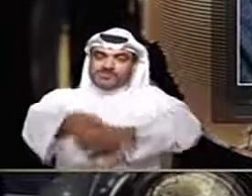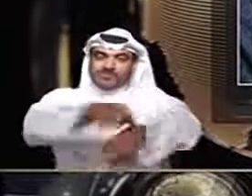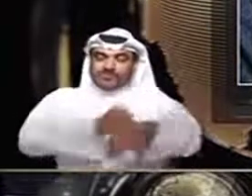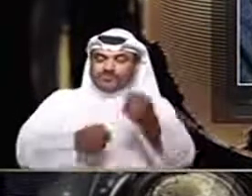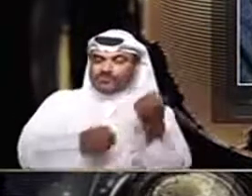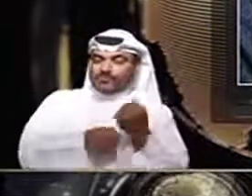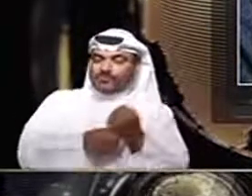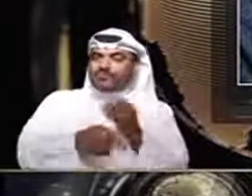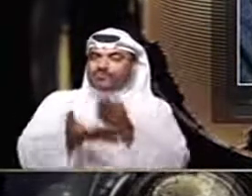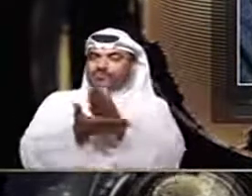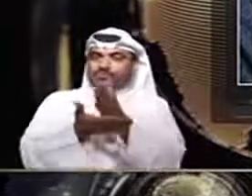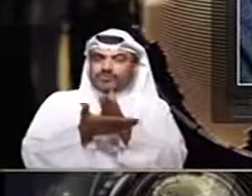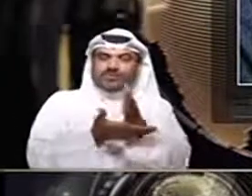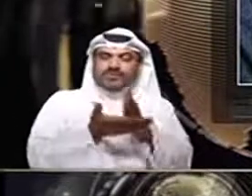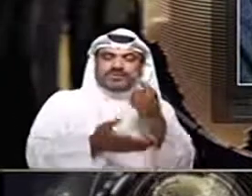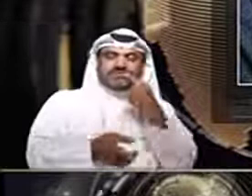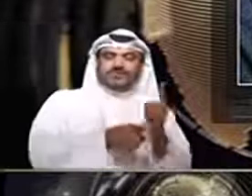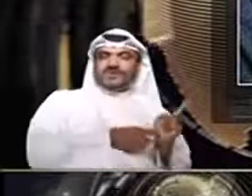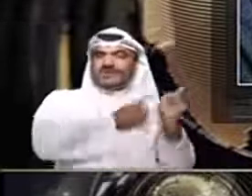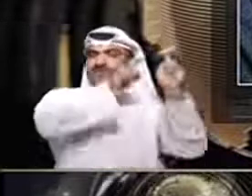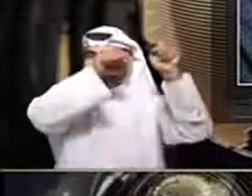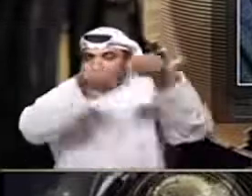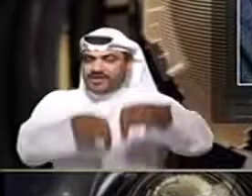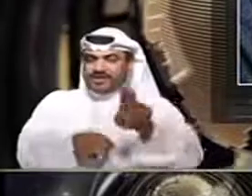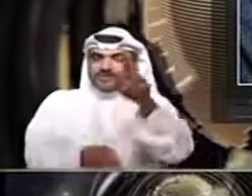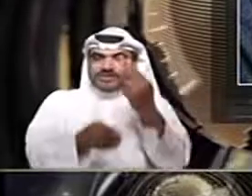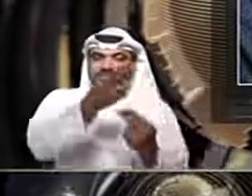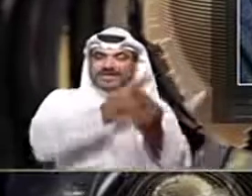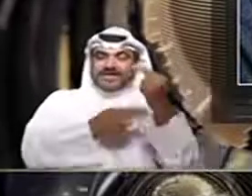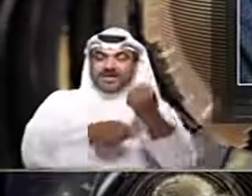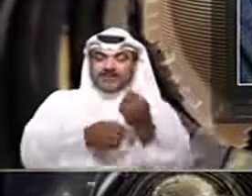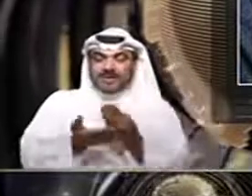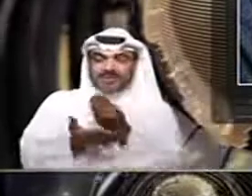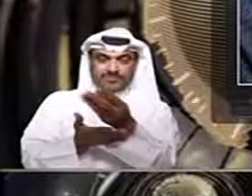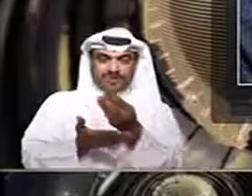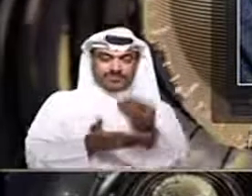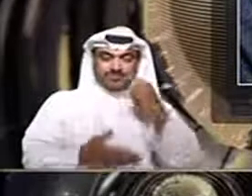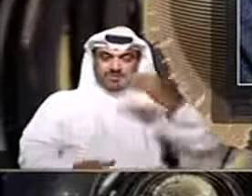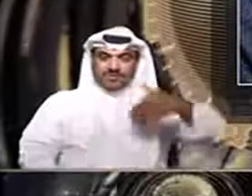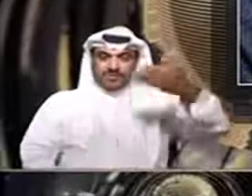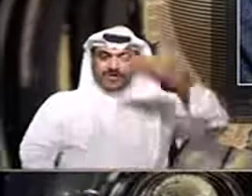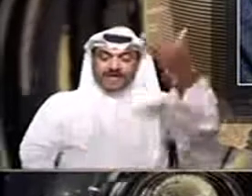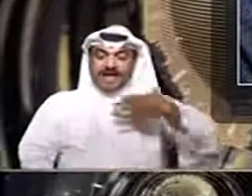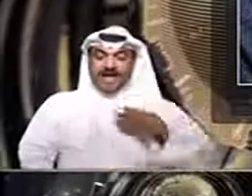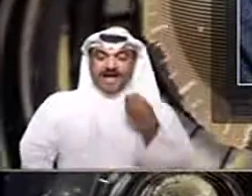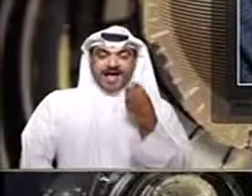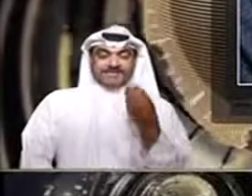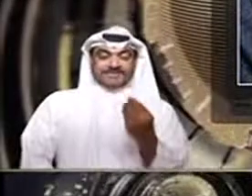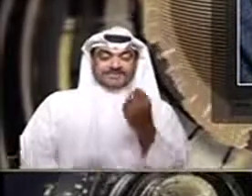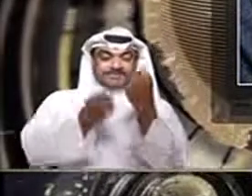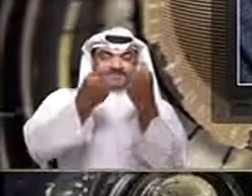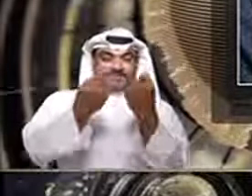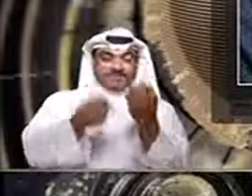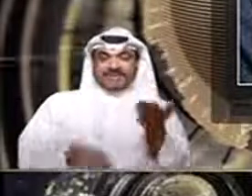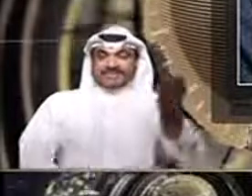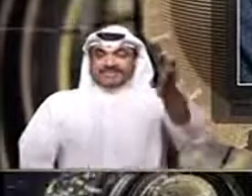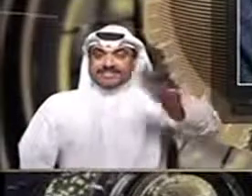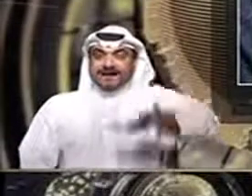واكبتموه سموكم طوال مسيرتكم الحافلة بالعطاء المزدهرة بتطلعات طموحة تزداد كل يوم